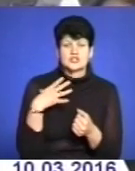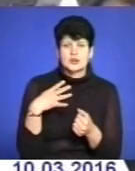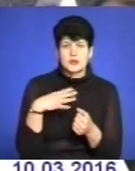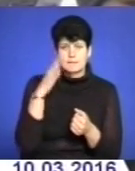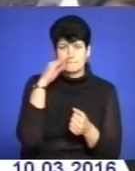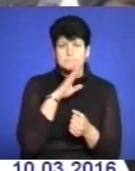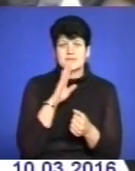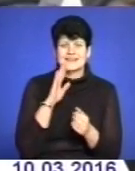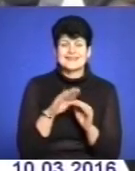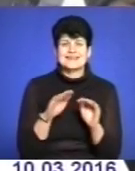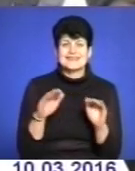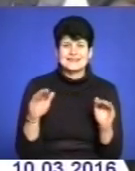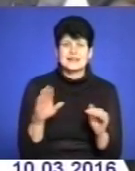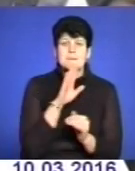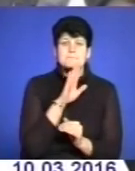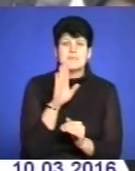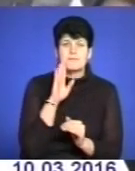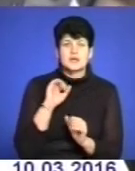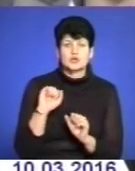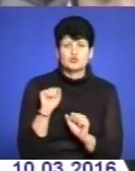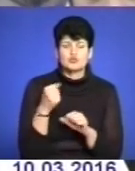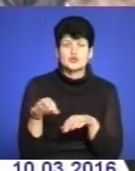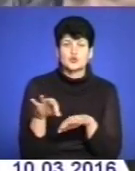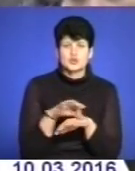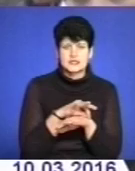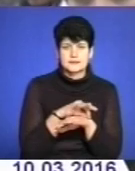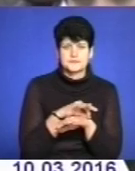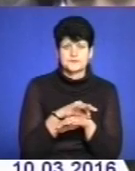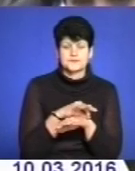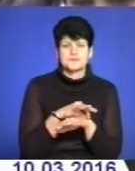батьки, діти, мами, друзі, дружини. І